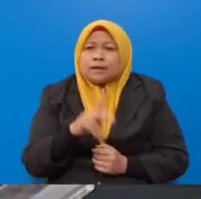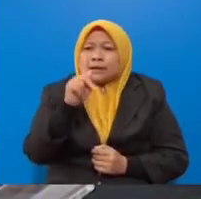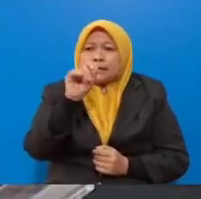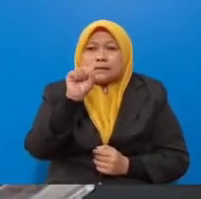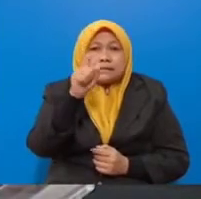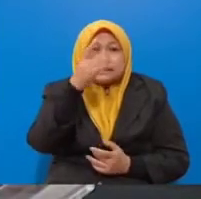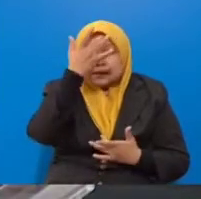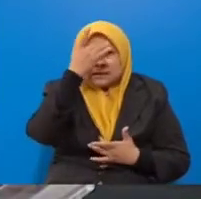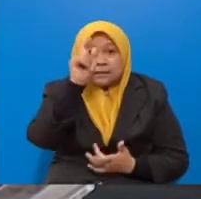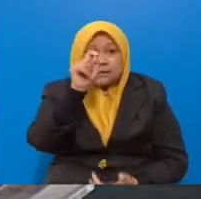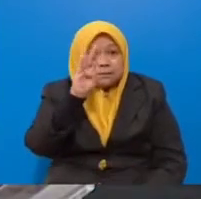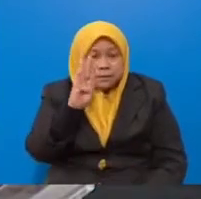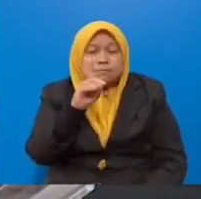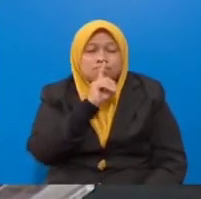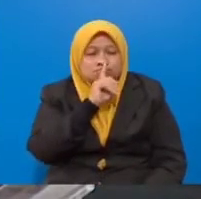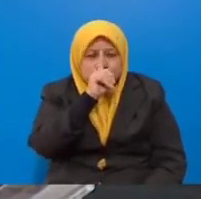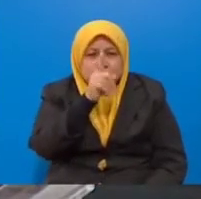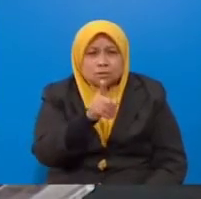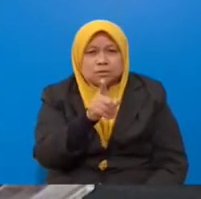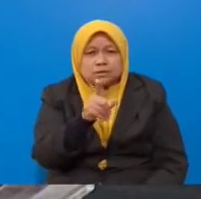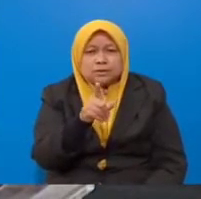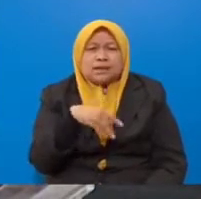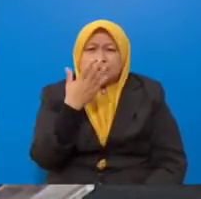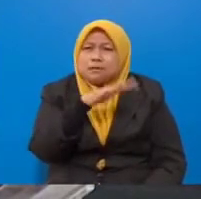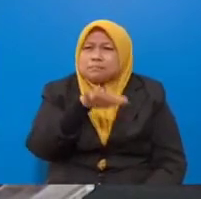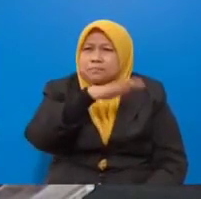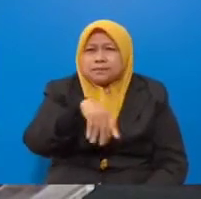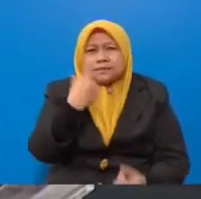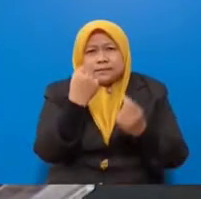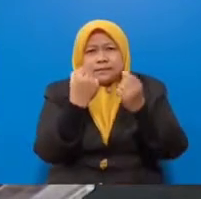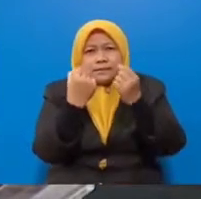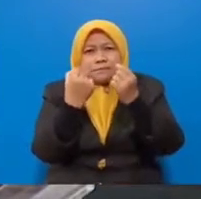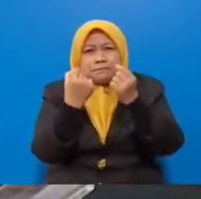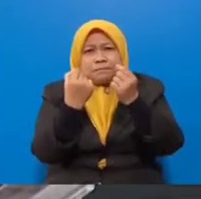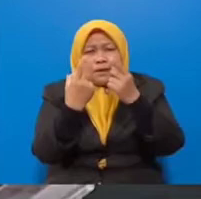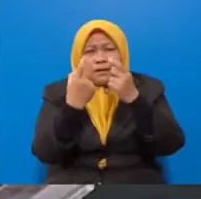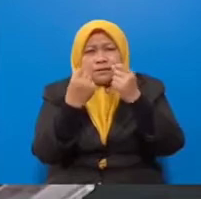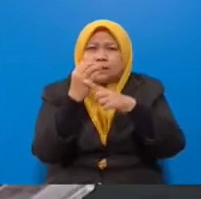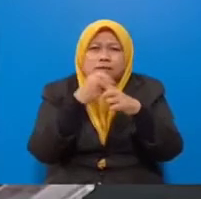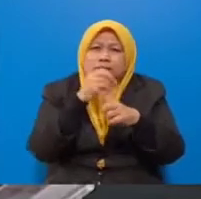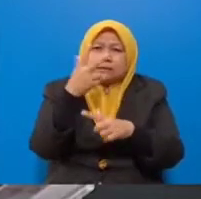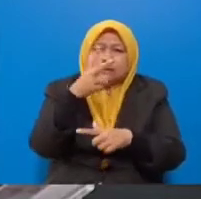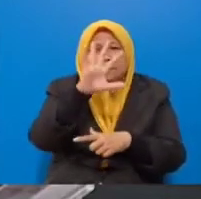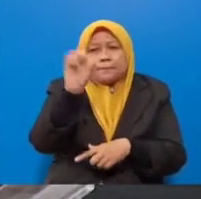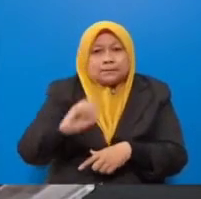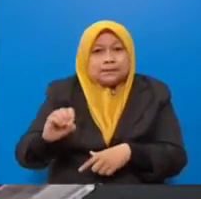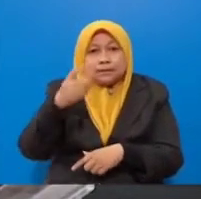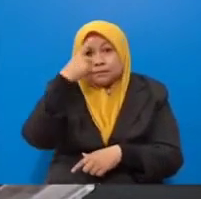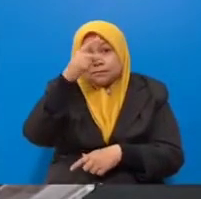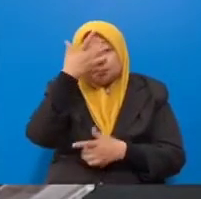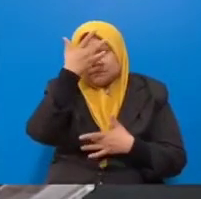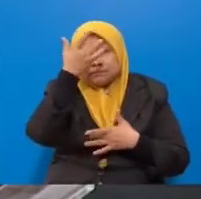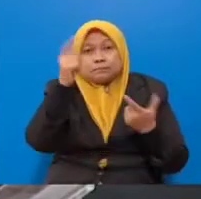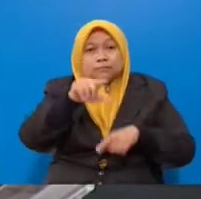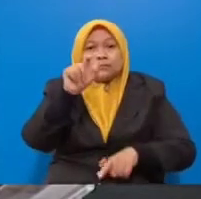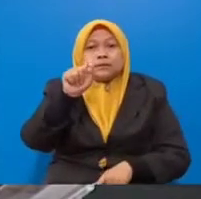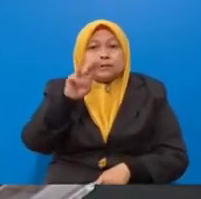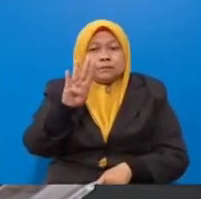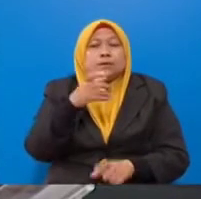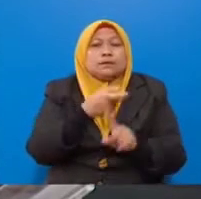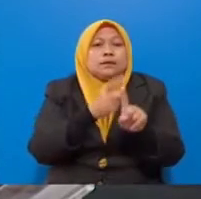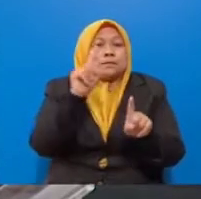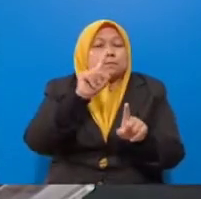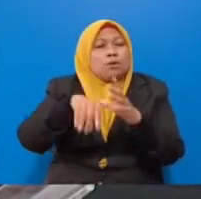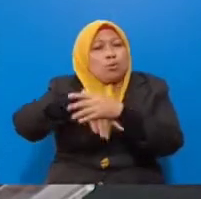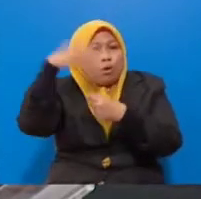qxeddie adalah memang dalam 11 ataupun per 13 persen Chase TV The Misery adalah